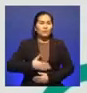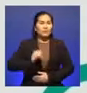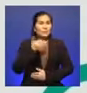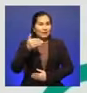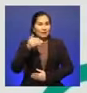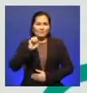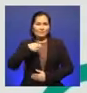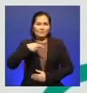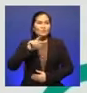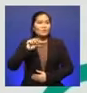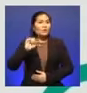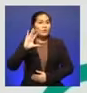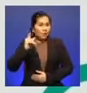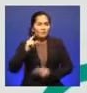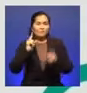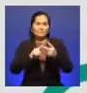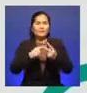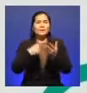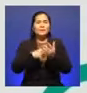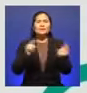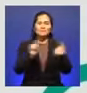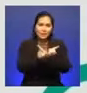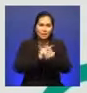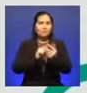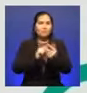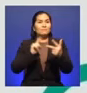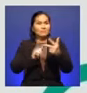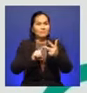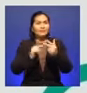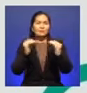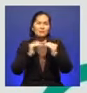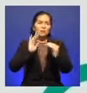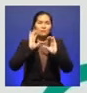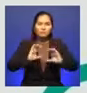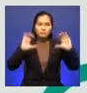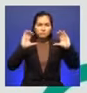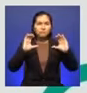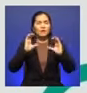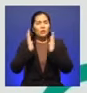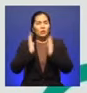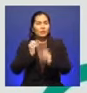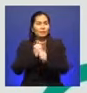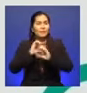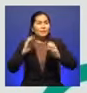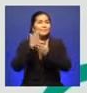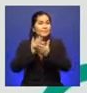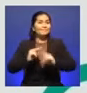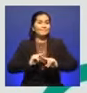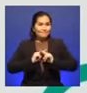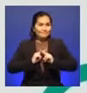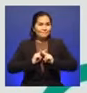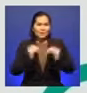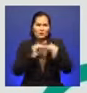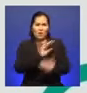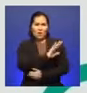ติหรือว่าสิทธิประกันสังคมหรือสิทธิของข้าราชการรัฐวิสาหกิจที่ท่านสามารถ